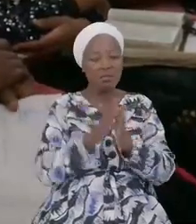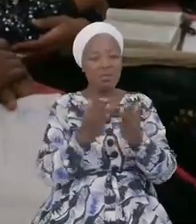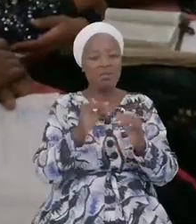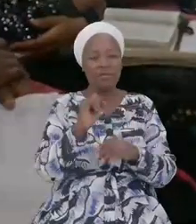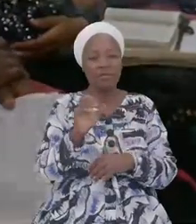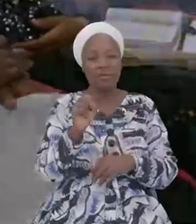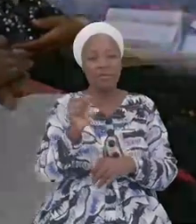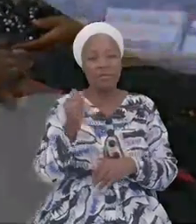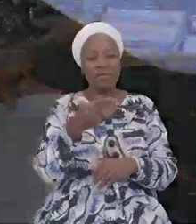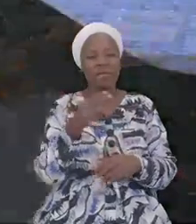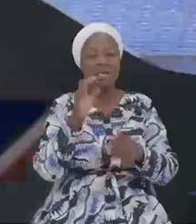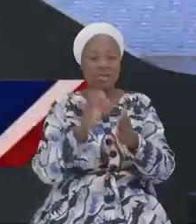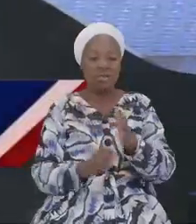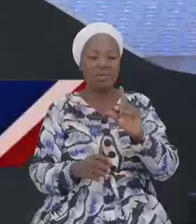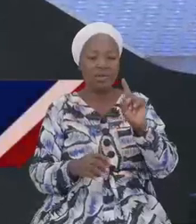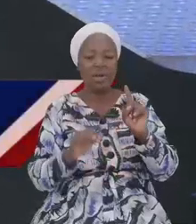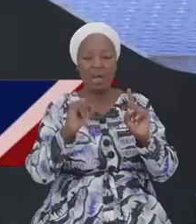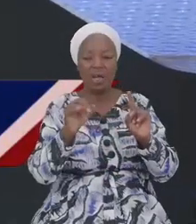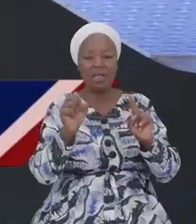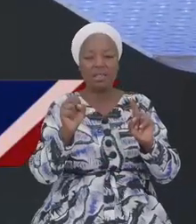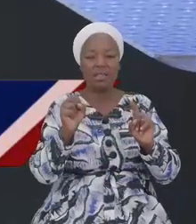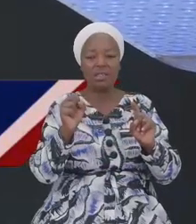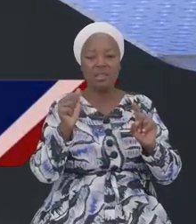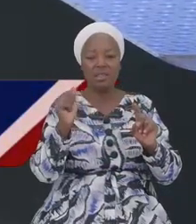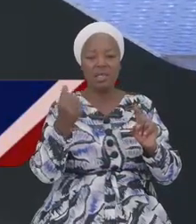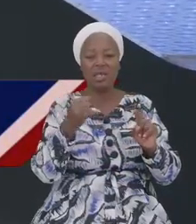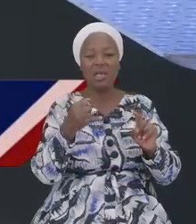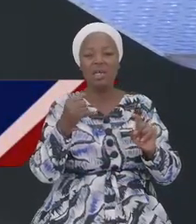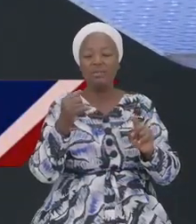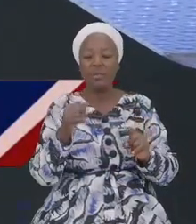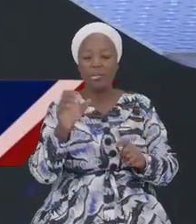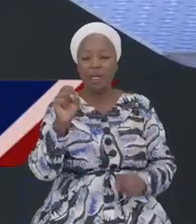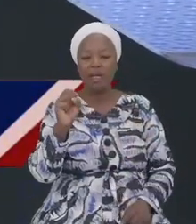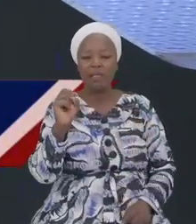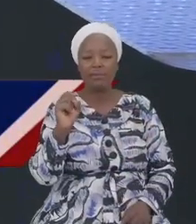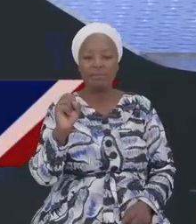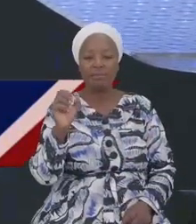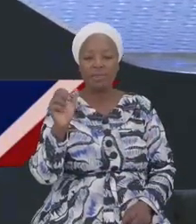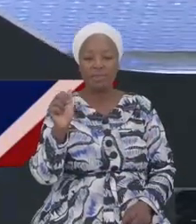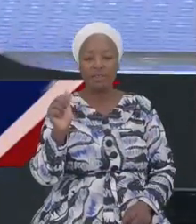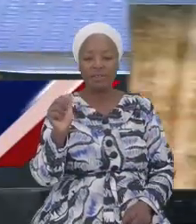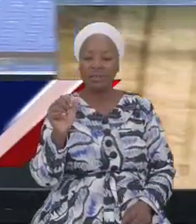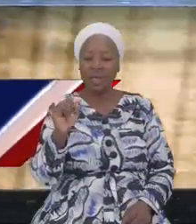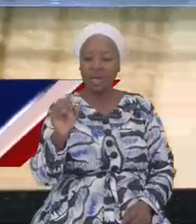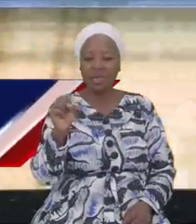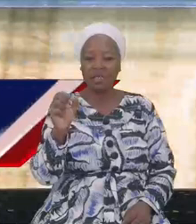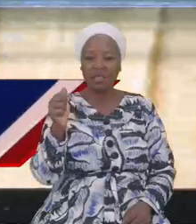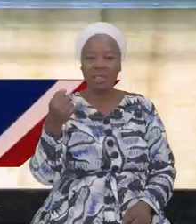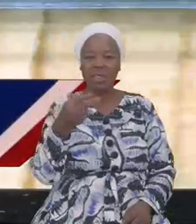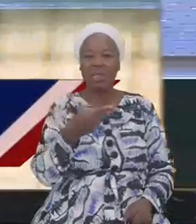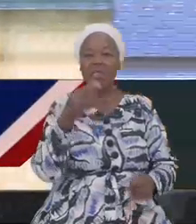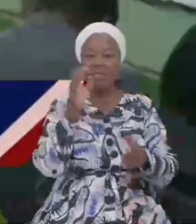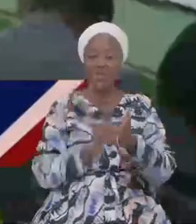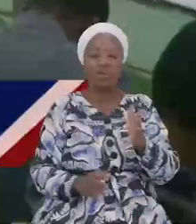Voyons Ésaïe chapitre 1. Ésaïe chapitre 1 verset 16. Ésaïe chapitre